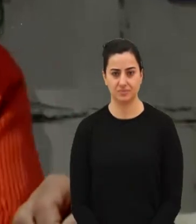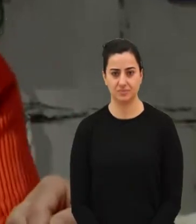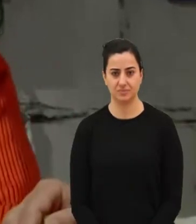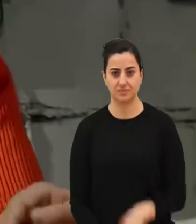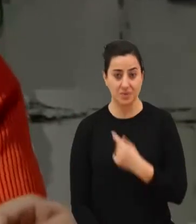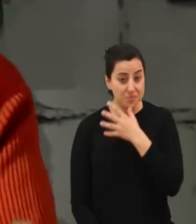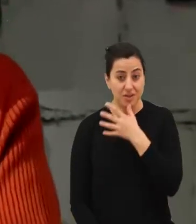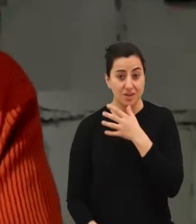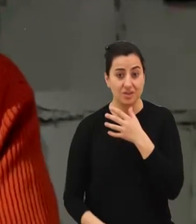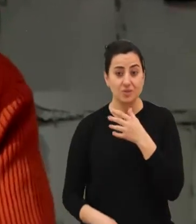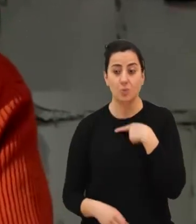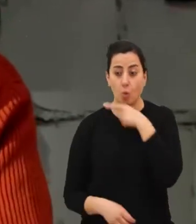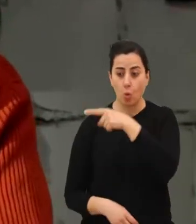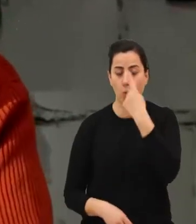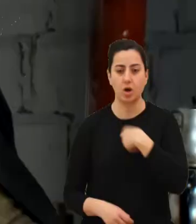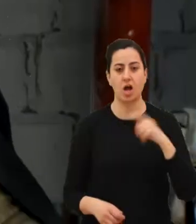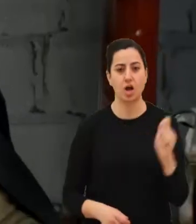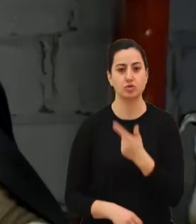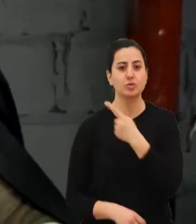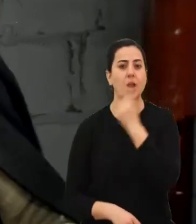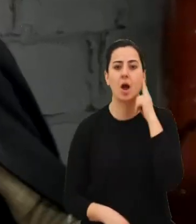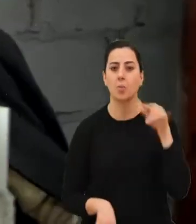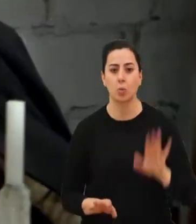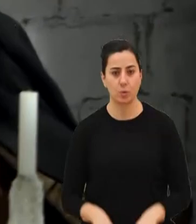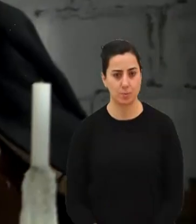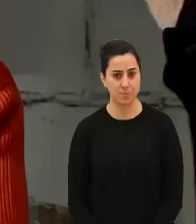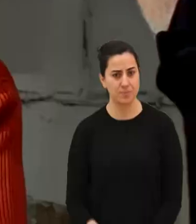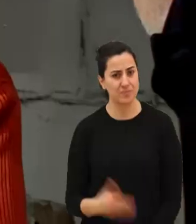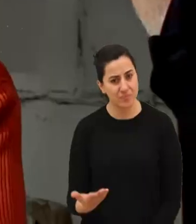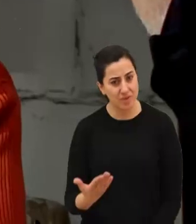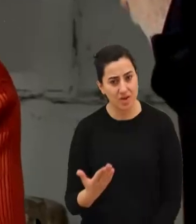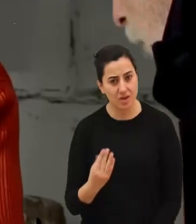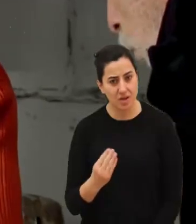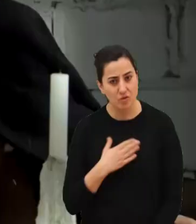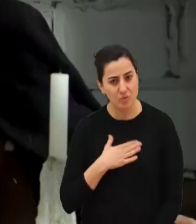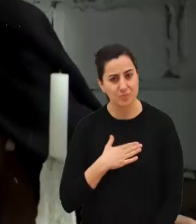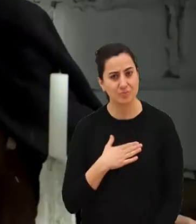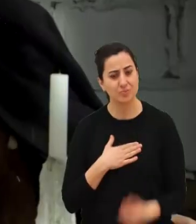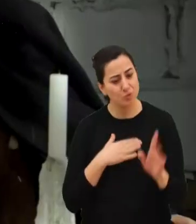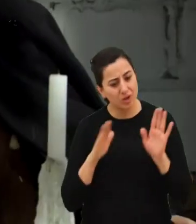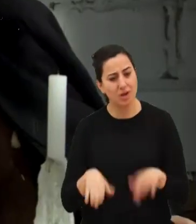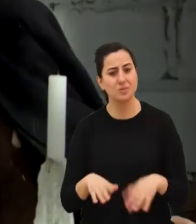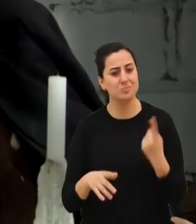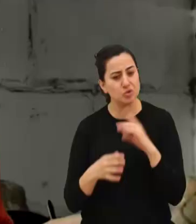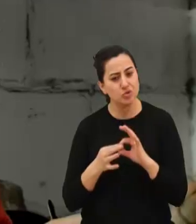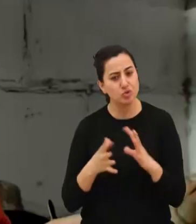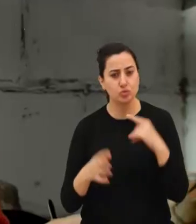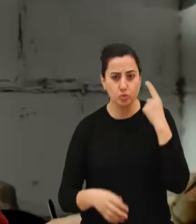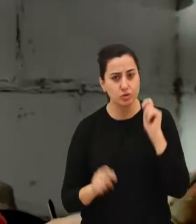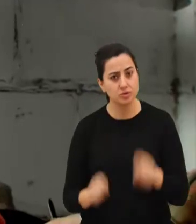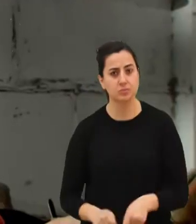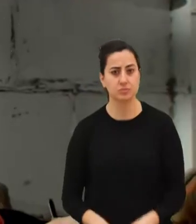Bir bilse ki aslında ondan kaçıyorum. Ya evlat, ya burada kalıp bir çözüm denesen.